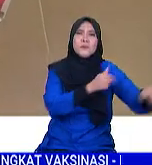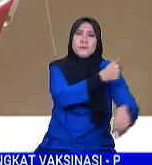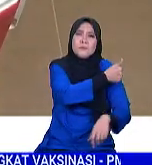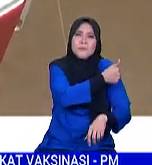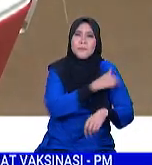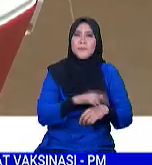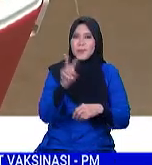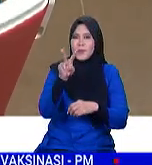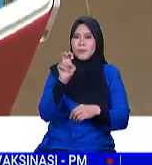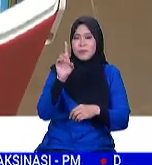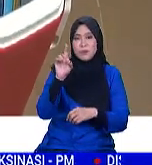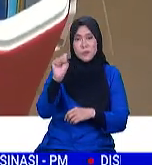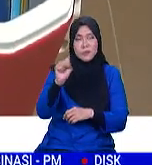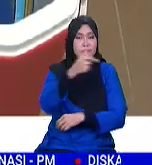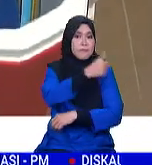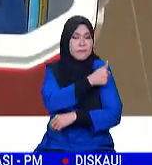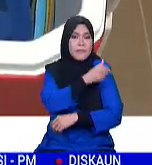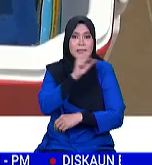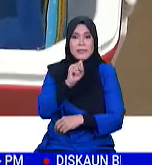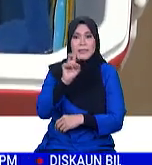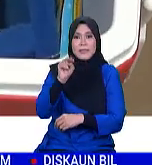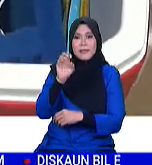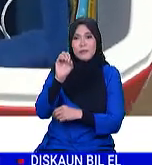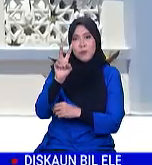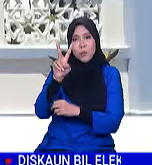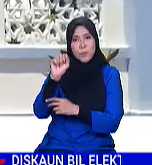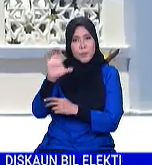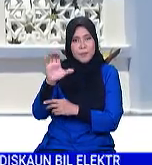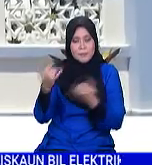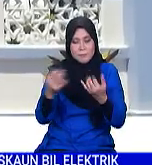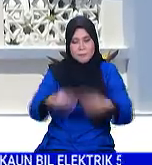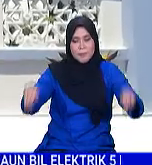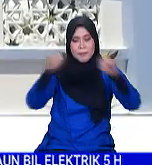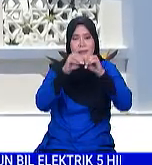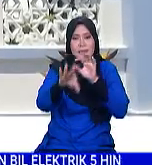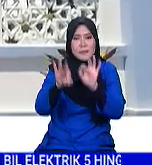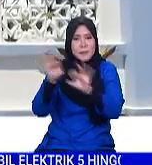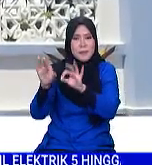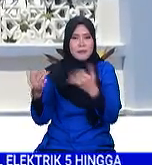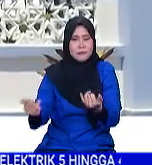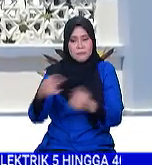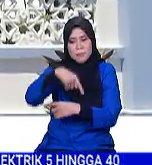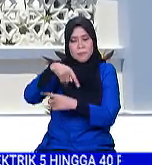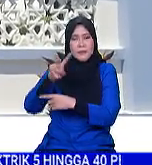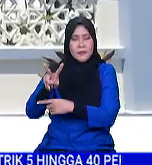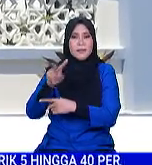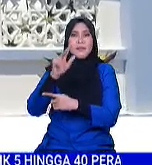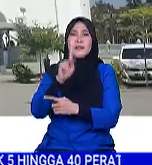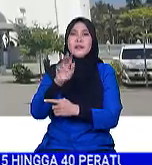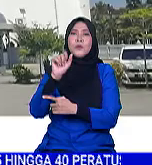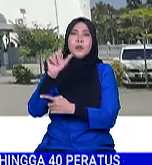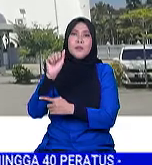200 dos vaksin Sinovac digunakan di masjid terpilih. Ketika ini, program PPV di masjid dilaksanakan di daerah Kuala